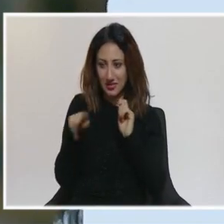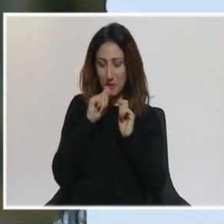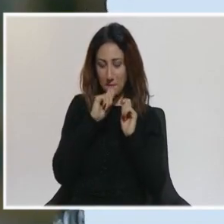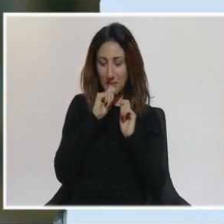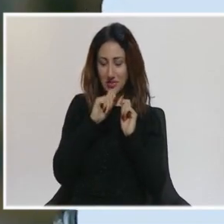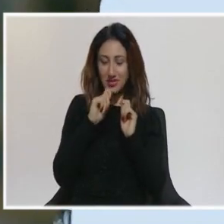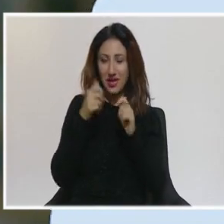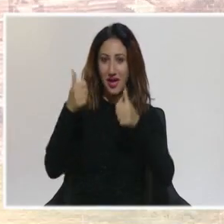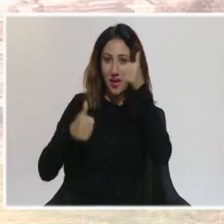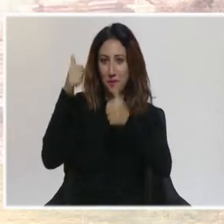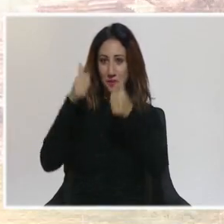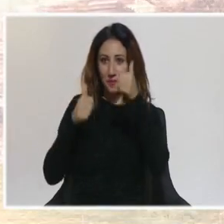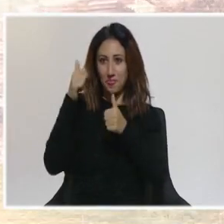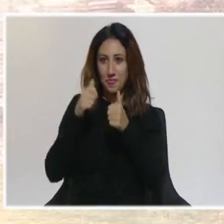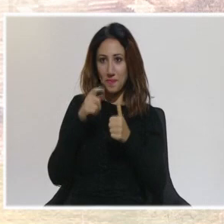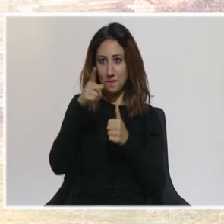وبتنافسوا على انهم